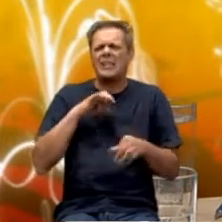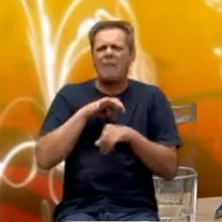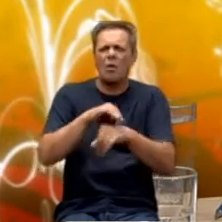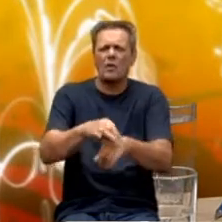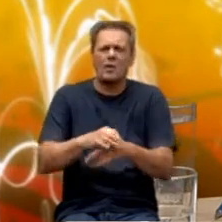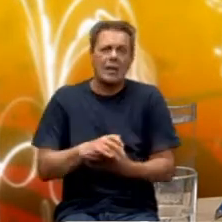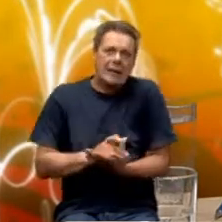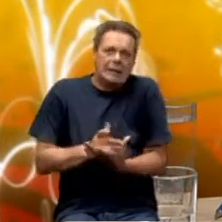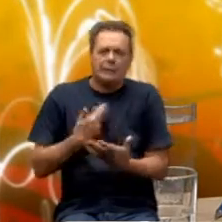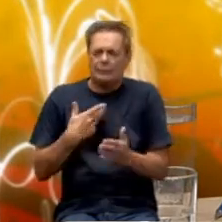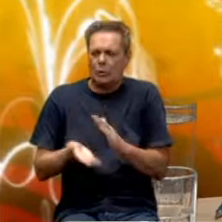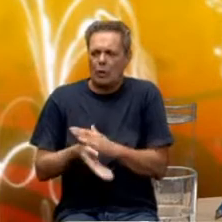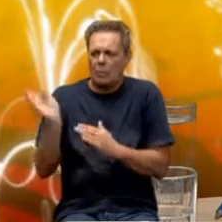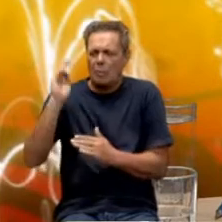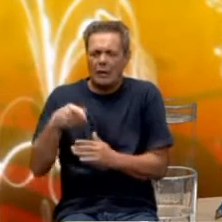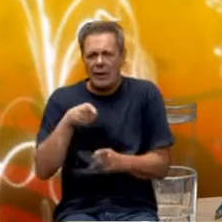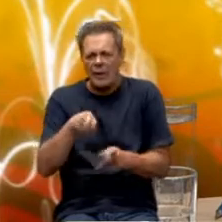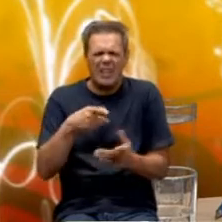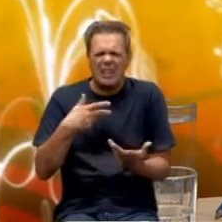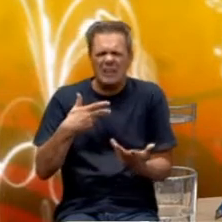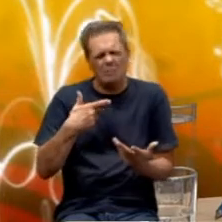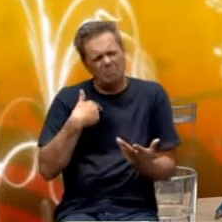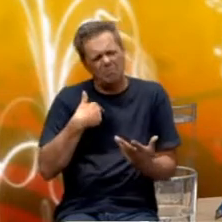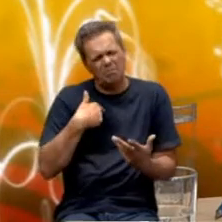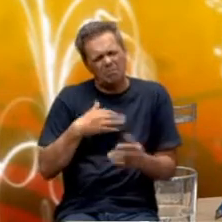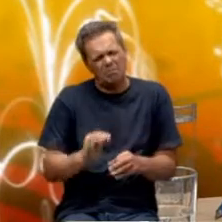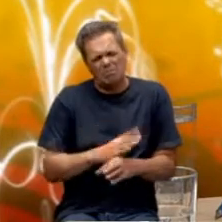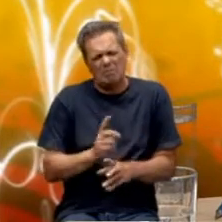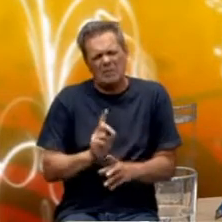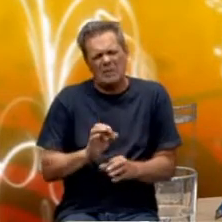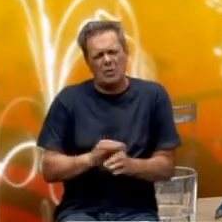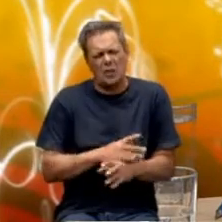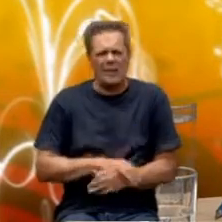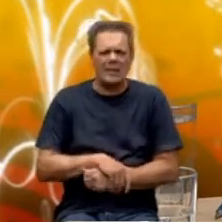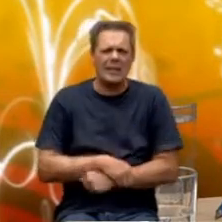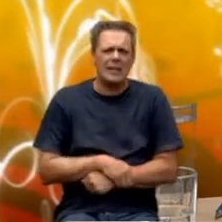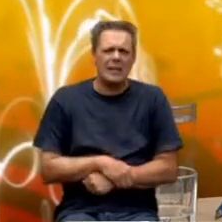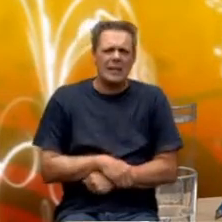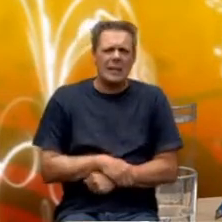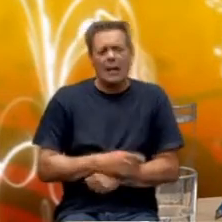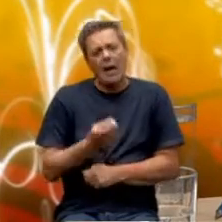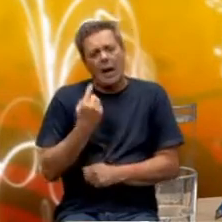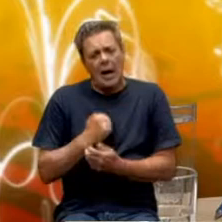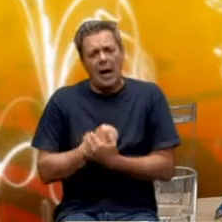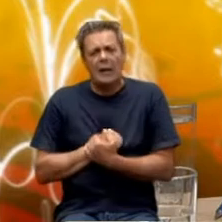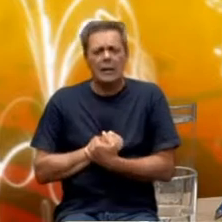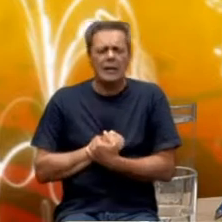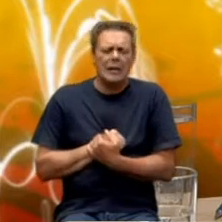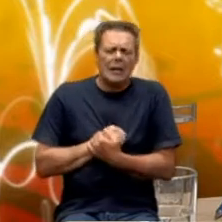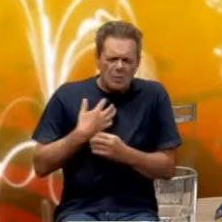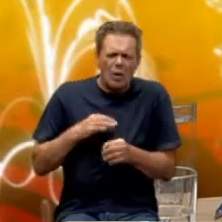i to nam pobjegne i onda nas to unesrećuje. A da ne kažem da smo često puta nesretni jer od svoje obitelji, jer od svoje